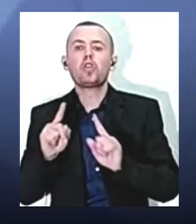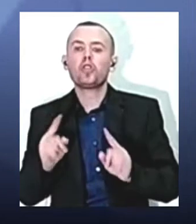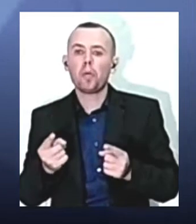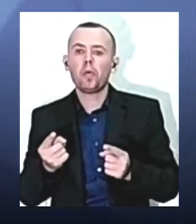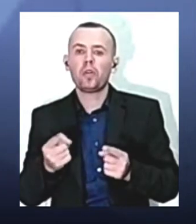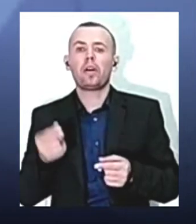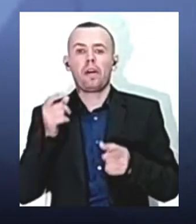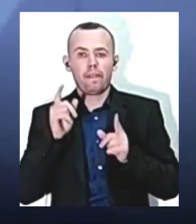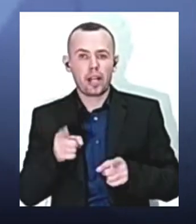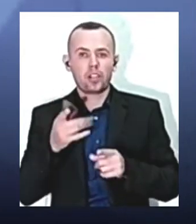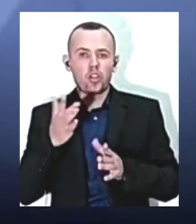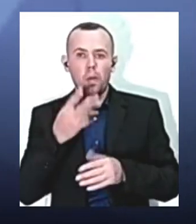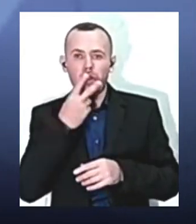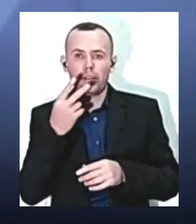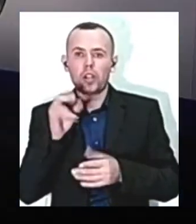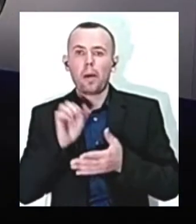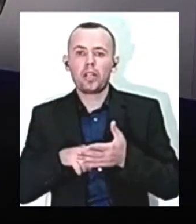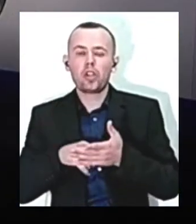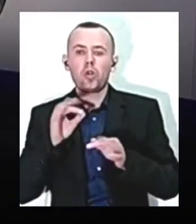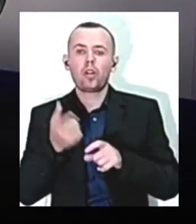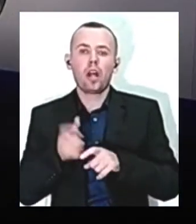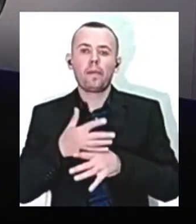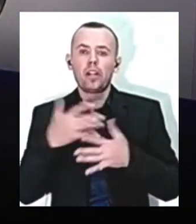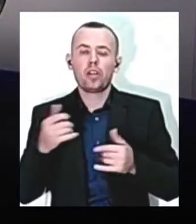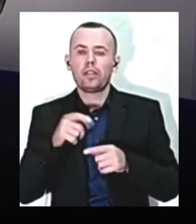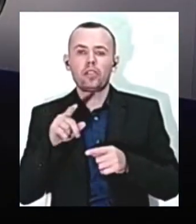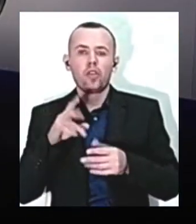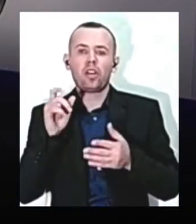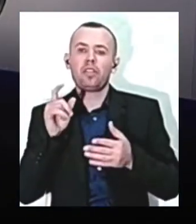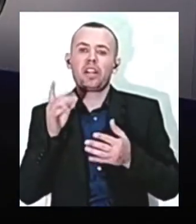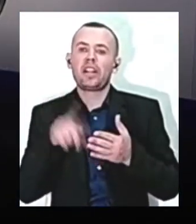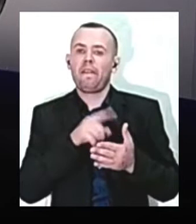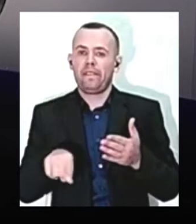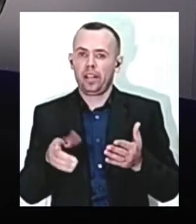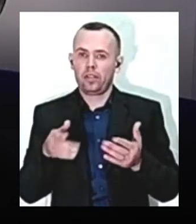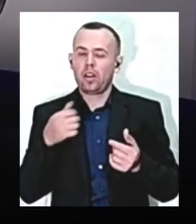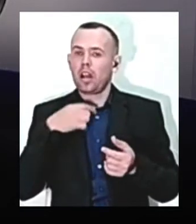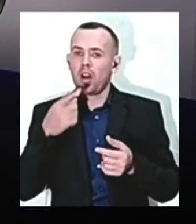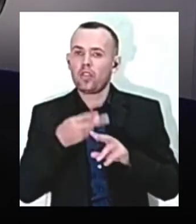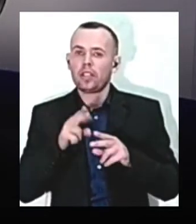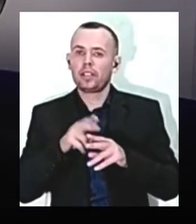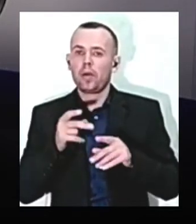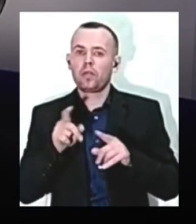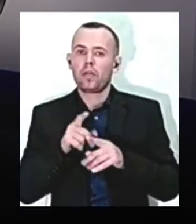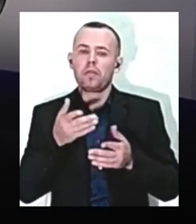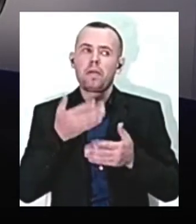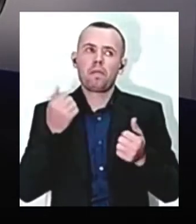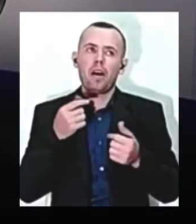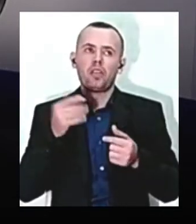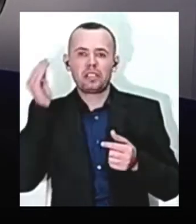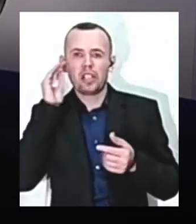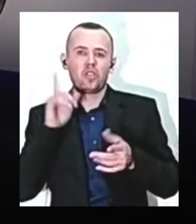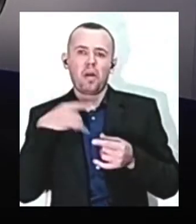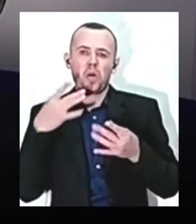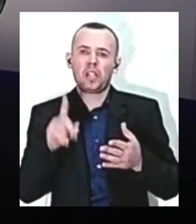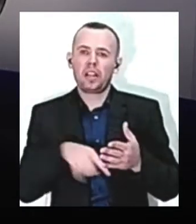на причини, то найбільша частка – це зневірені люди, які кажуть, що все це не має сенсу, тому що я просто не вірю в державні